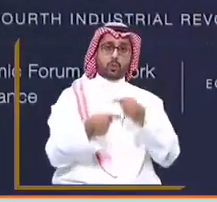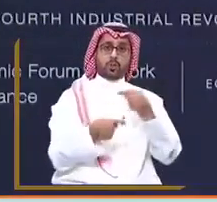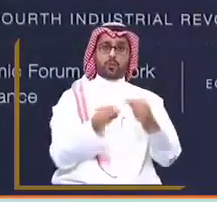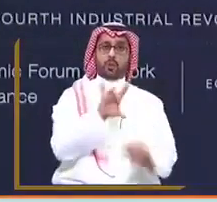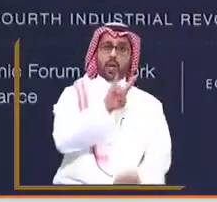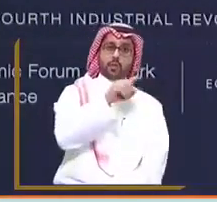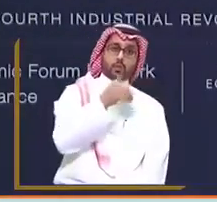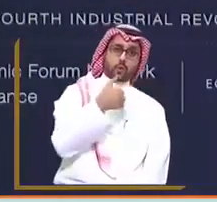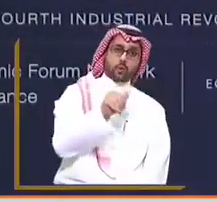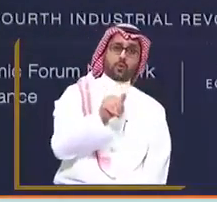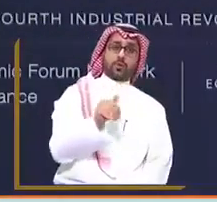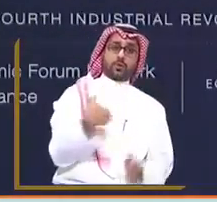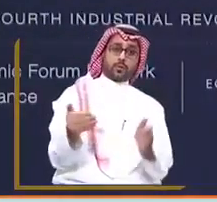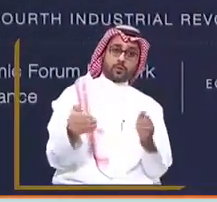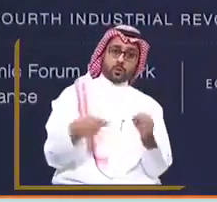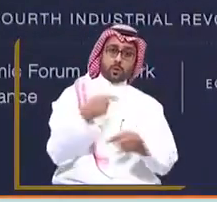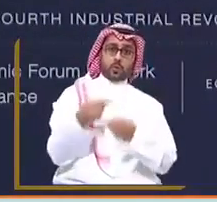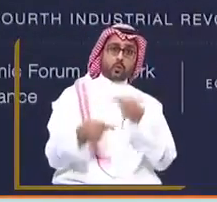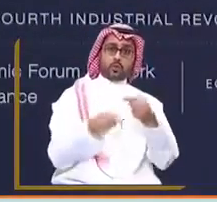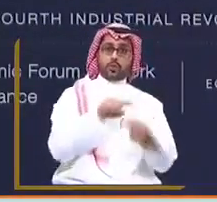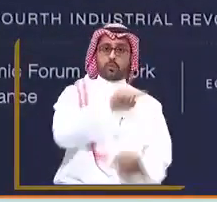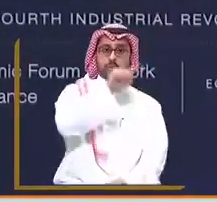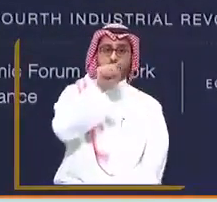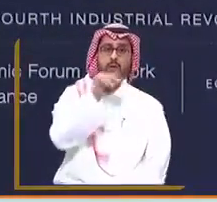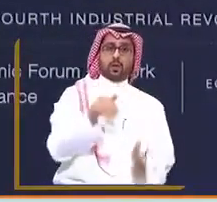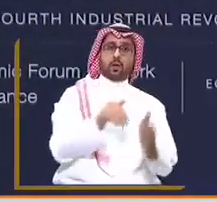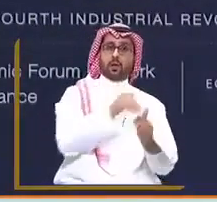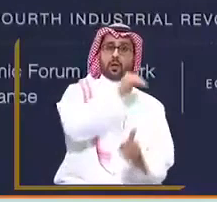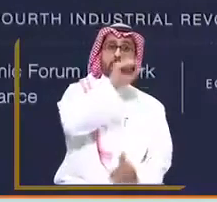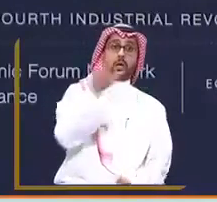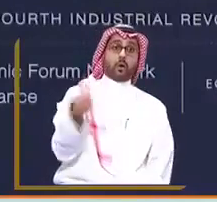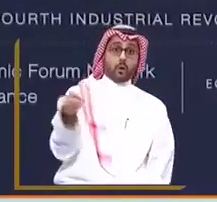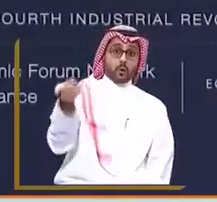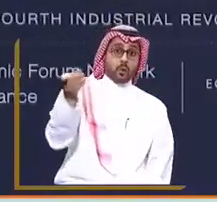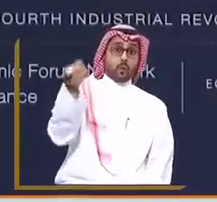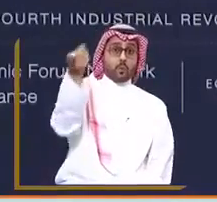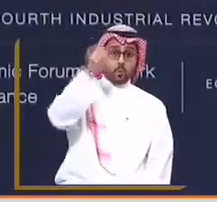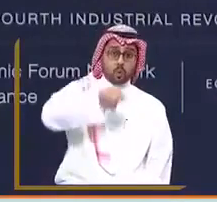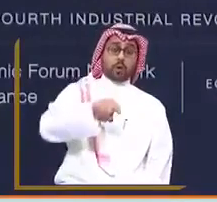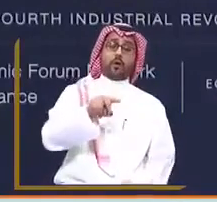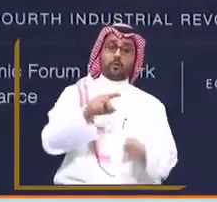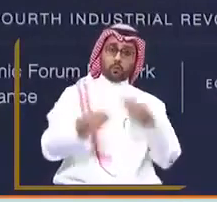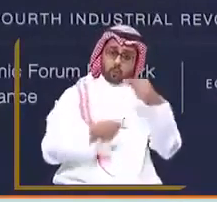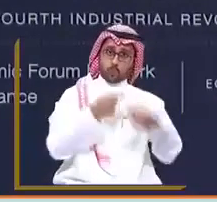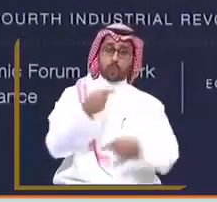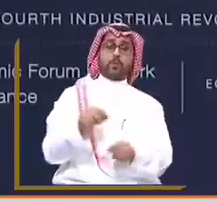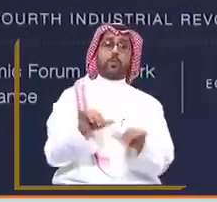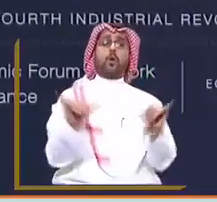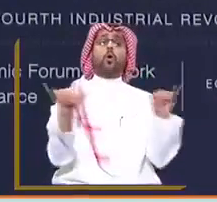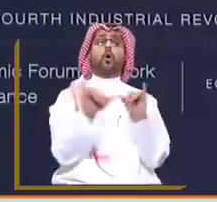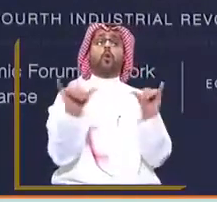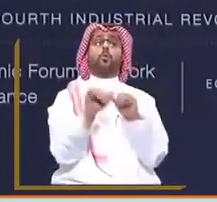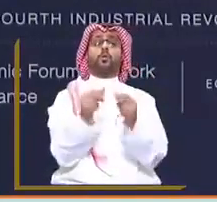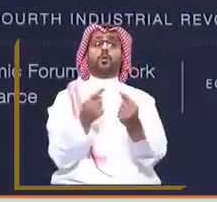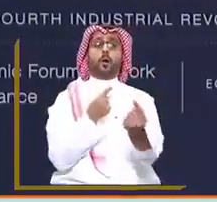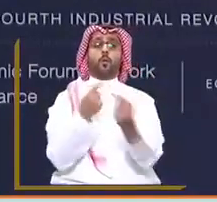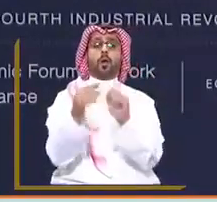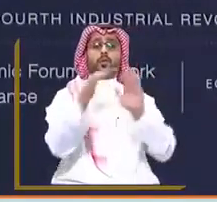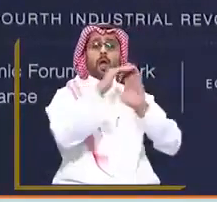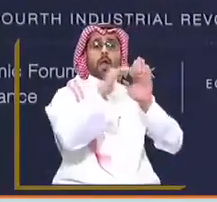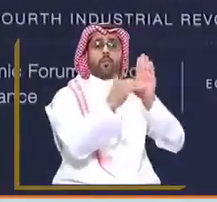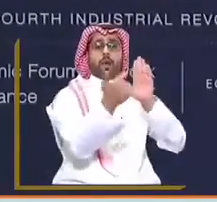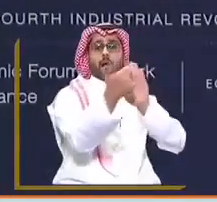10:15 من مساء هذا اليوم، ومستمر بإذن الله فعالياته إلى أيضا مساء الغد. يناقش هذا المنتدى العديد من المواضيع التي